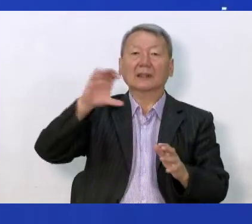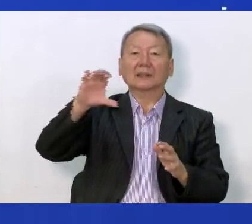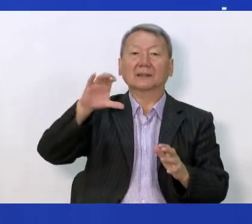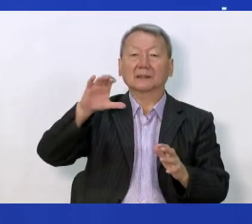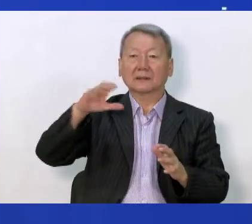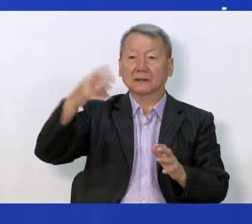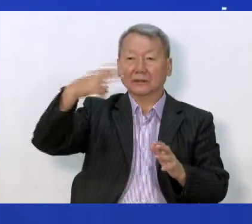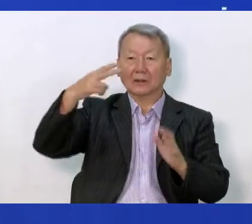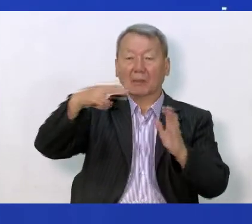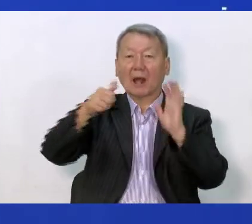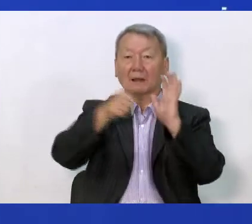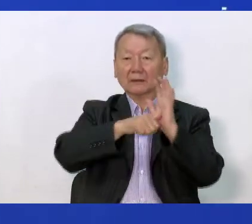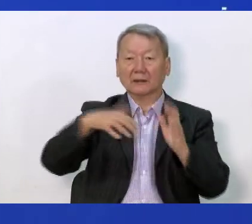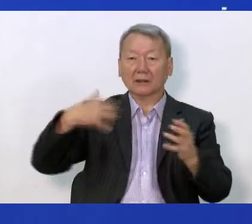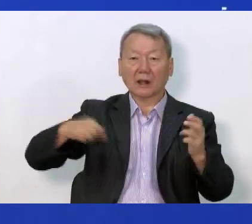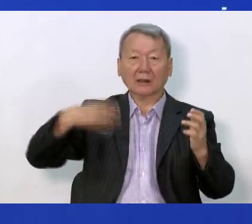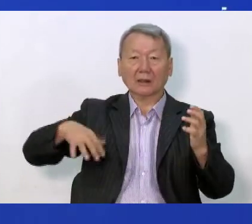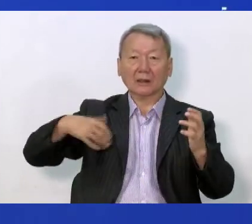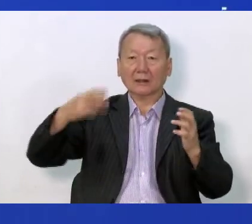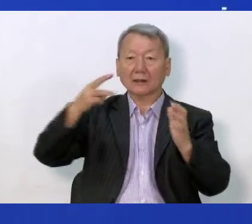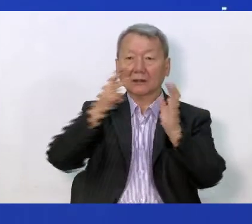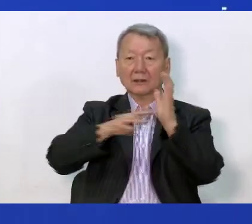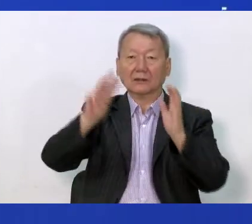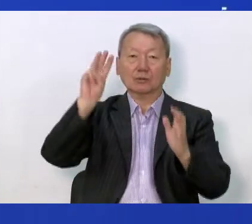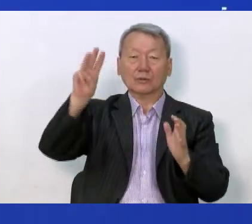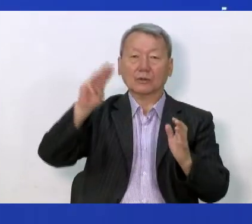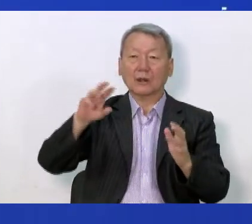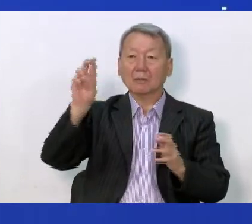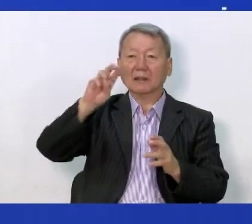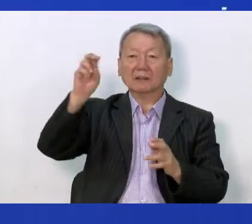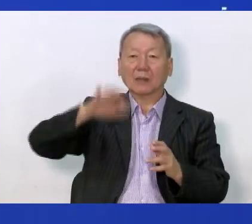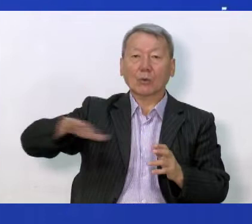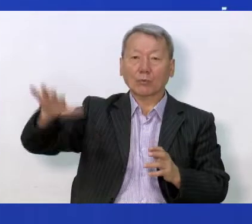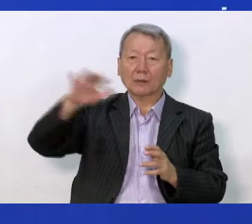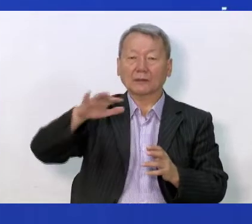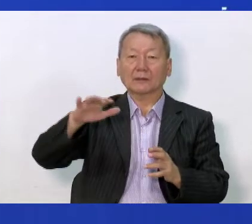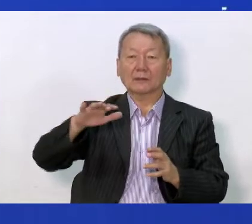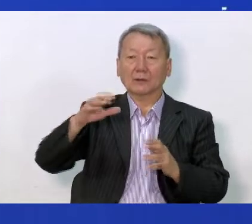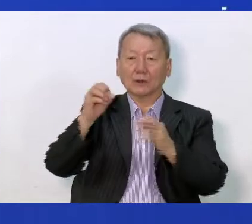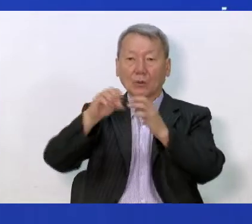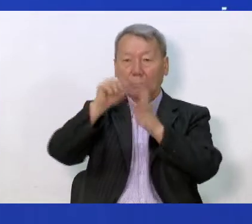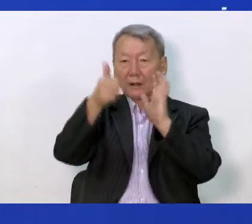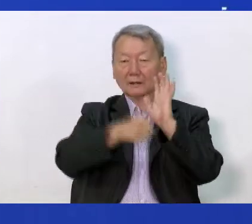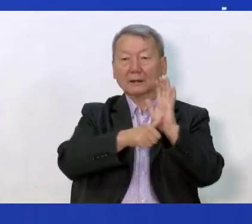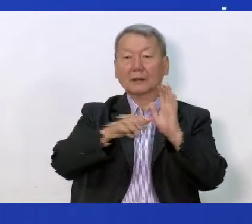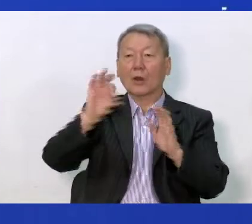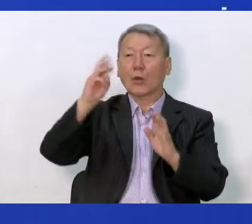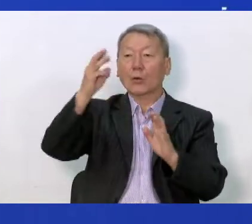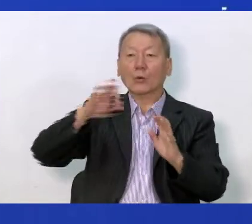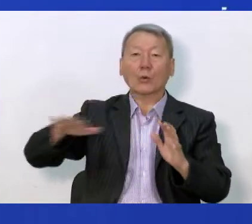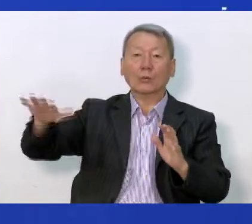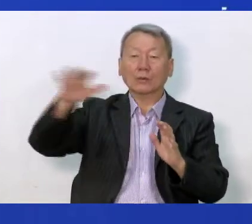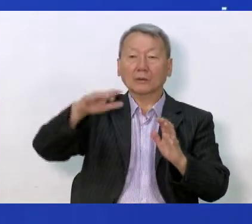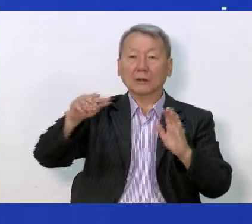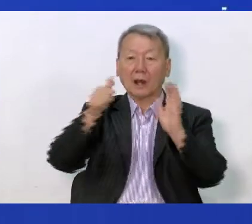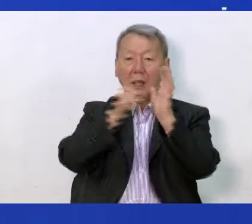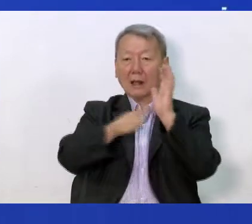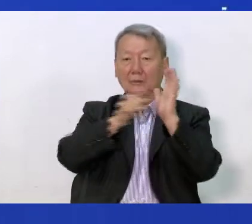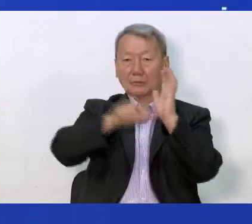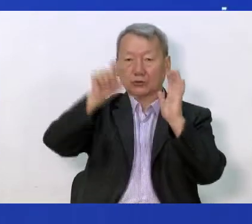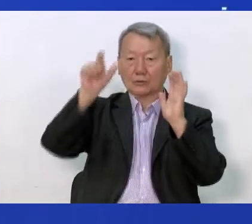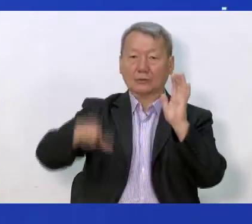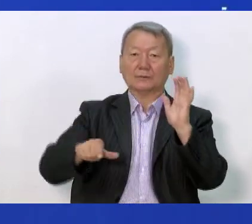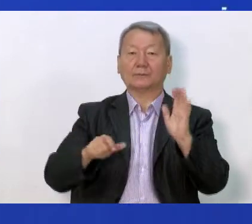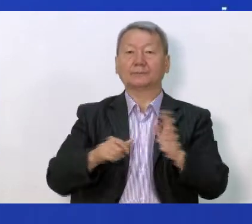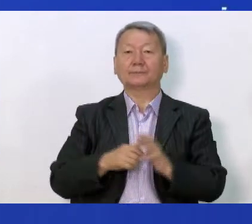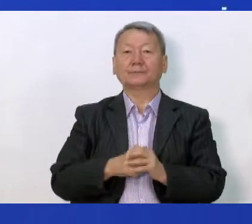облусунда 26, Жалабат облусунда 83, Баткен облусунда 16, Ош облусунда 60 учурду